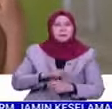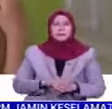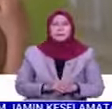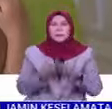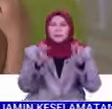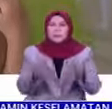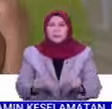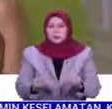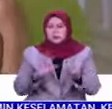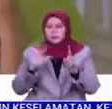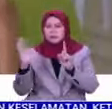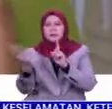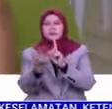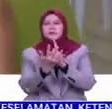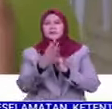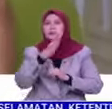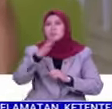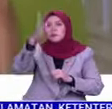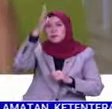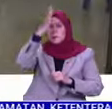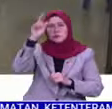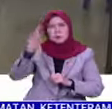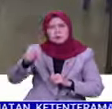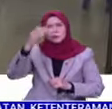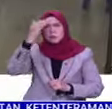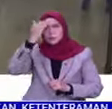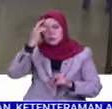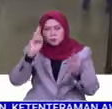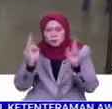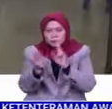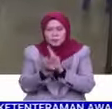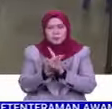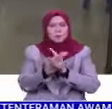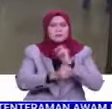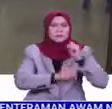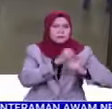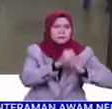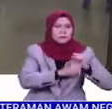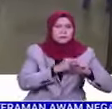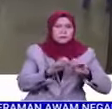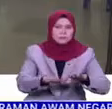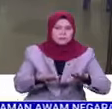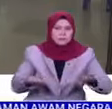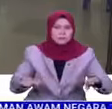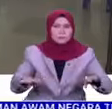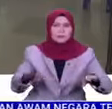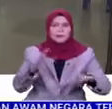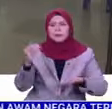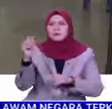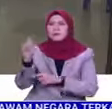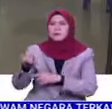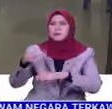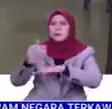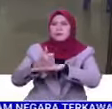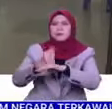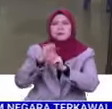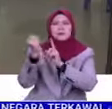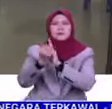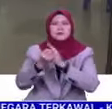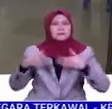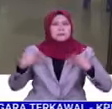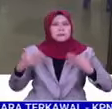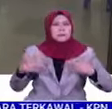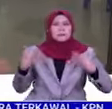di sekeliling, khususnya ibu bapa, perlu peka dengan perubahan tingkah laku kanak-kanak. Juga sentiasa mewujudkan suasana